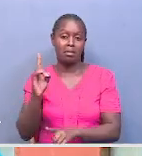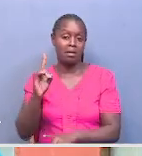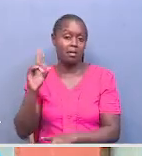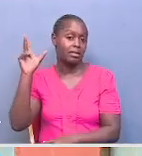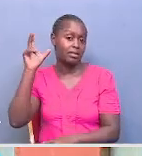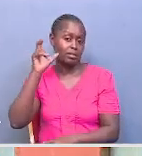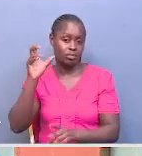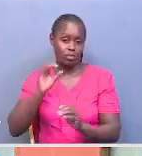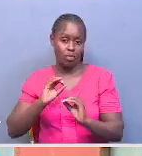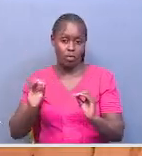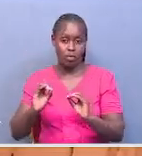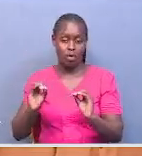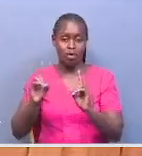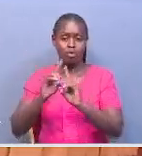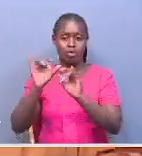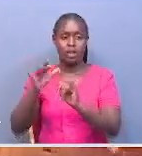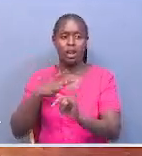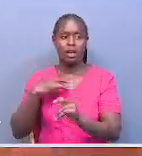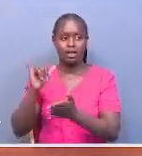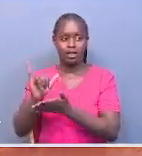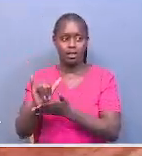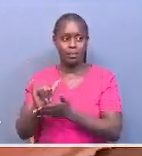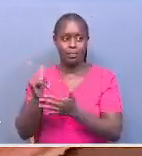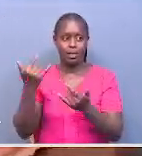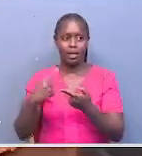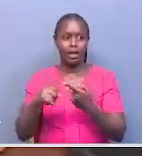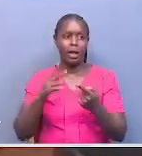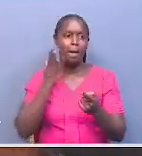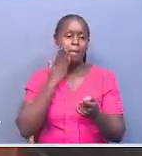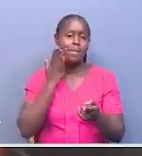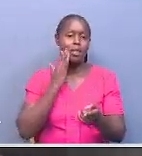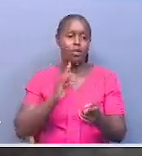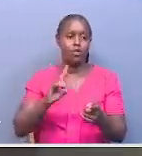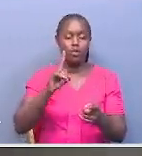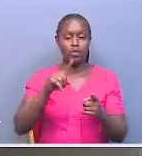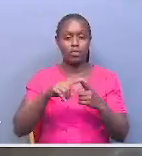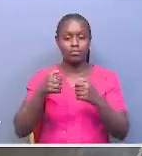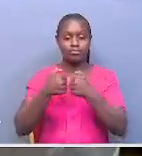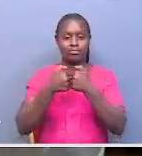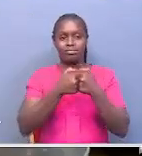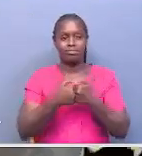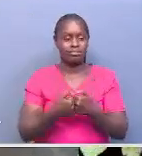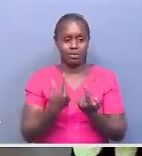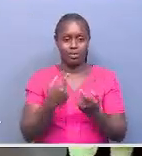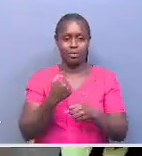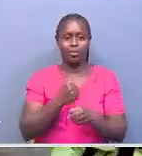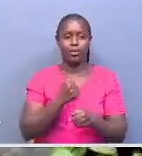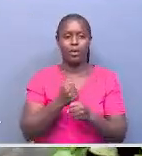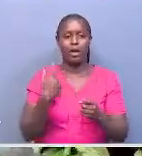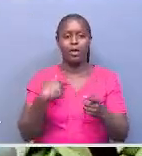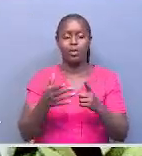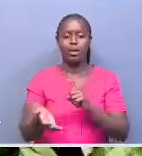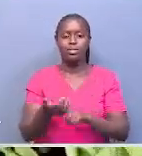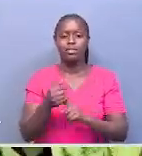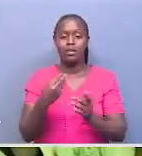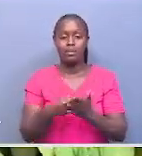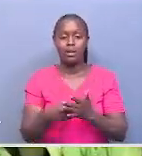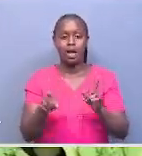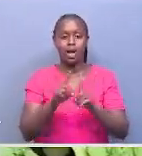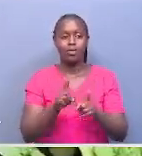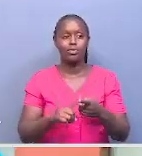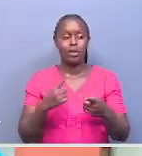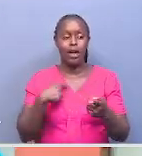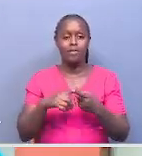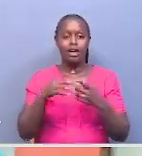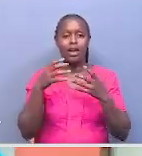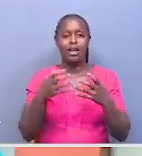Kwa hivyo ikakaa hivyo. The now ailing and nursing mother of one struggled to make ends meet whilst maneuvering a hefty medical